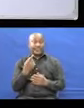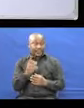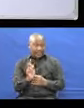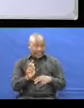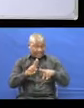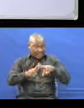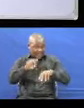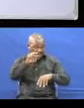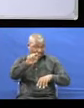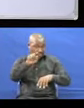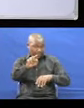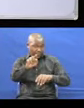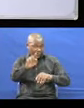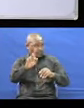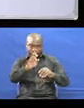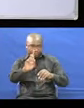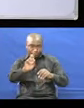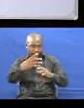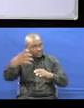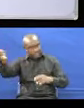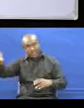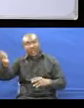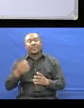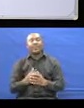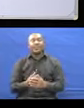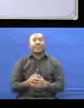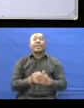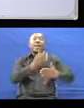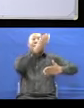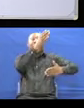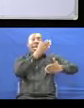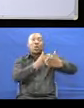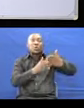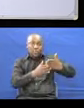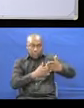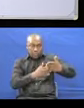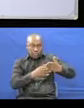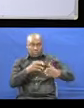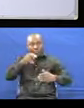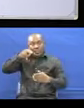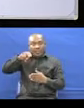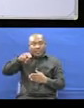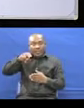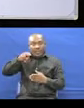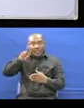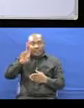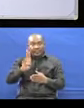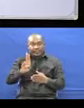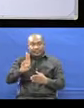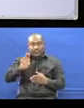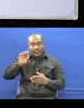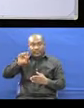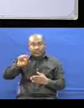inaandikwa moja, alafu unaweka mstari, unaweka mbili. Namna hii. Hii ndiyo nusu kwa tarakimu.